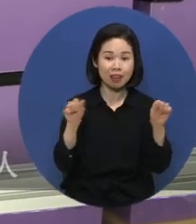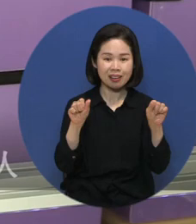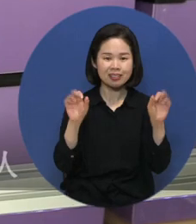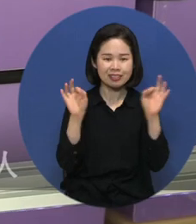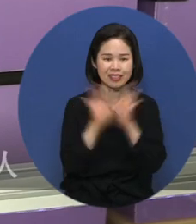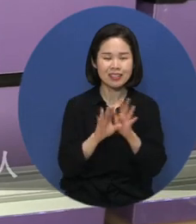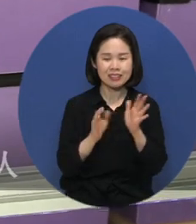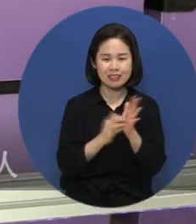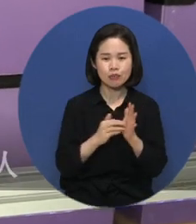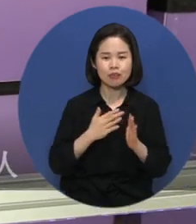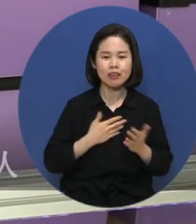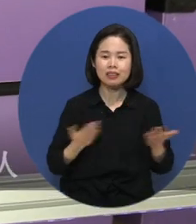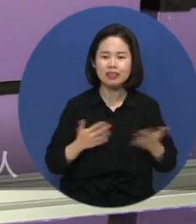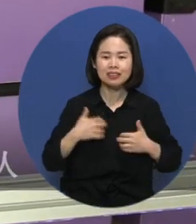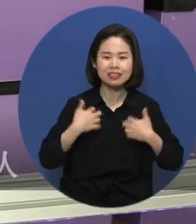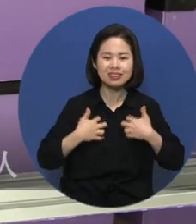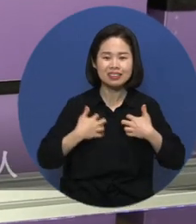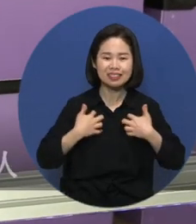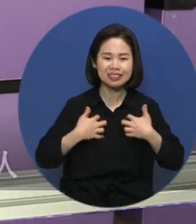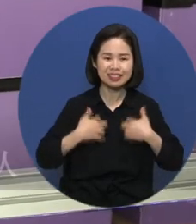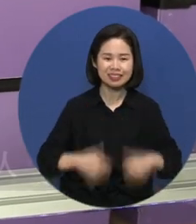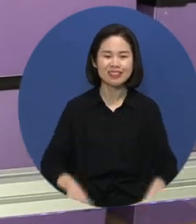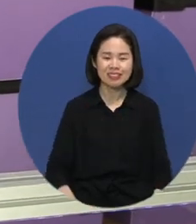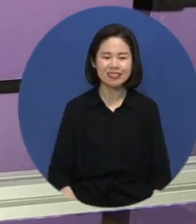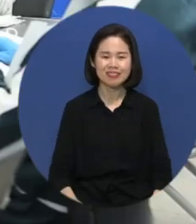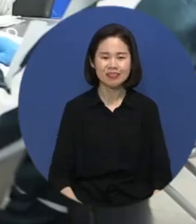굉장히 즐겁게 일하고 있어요.